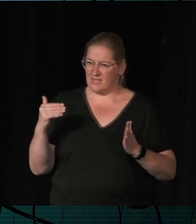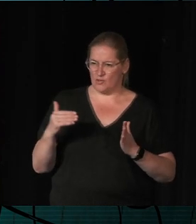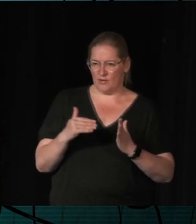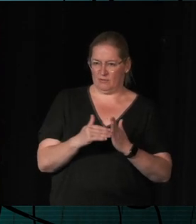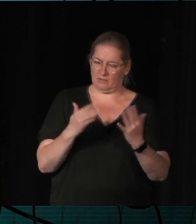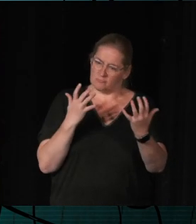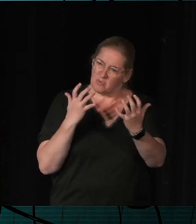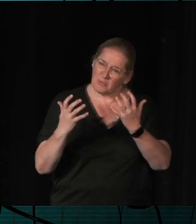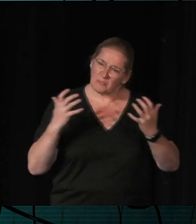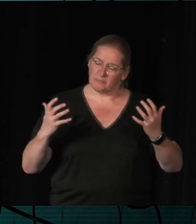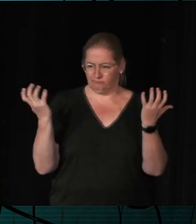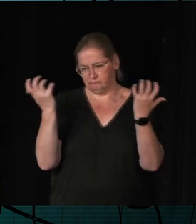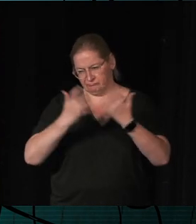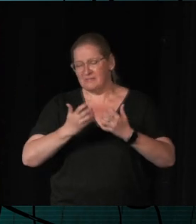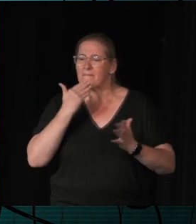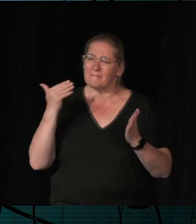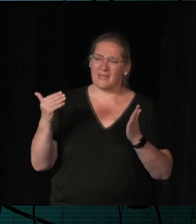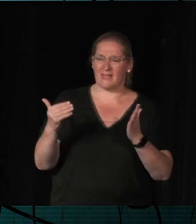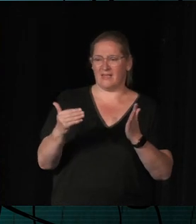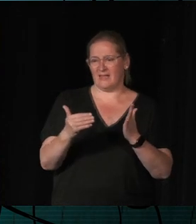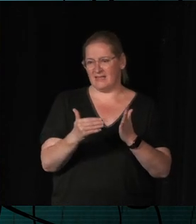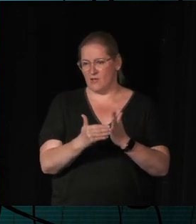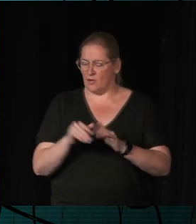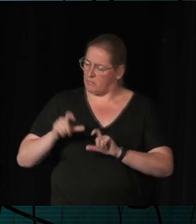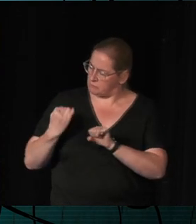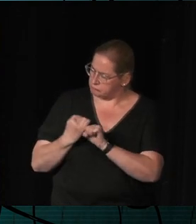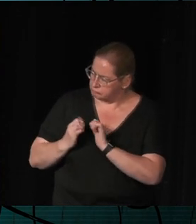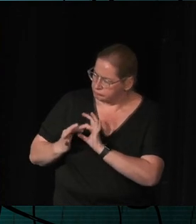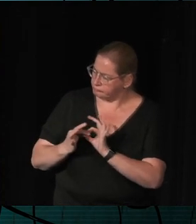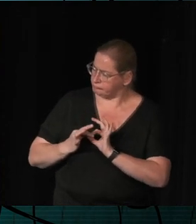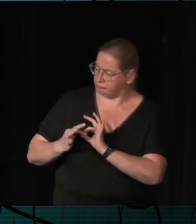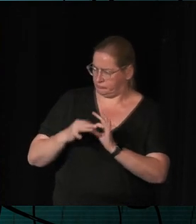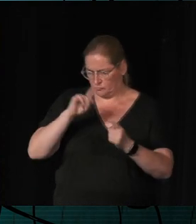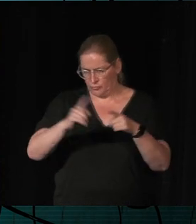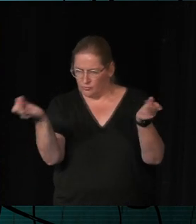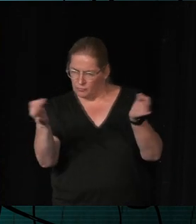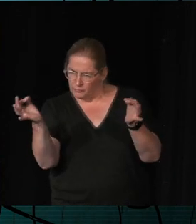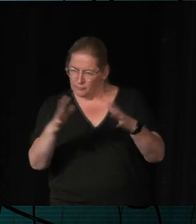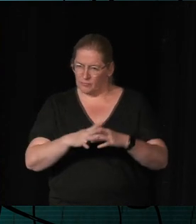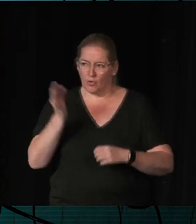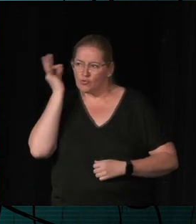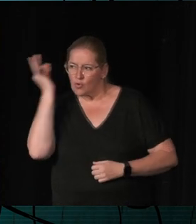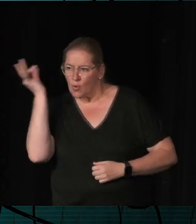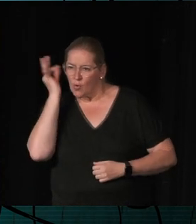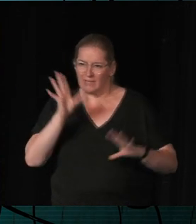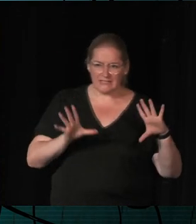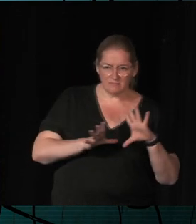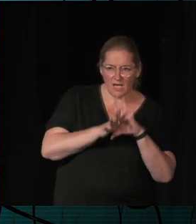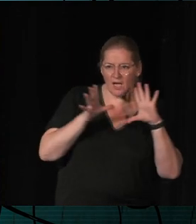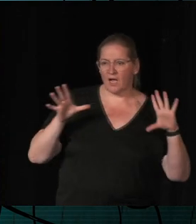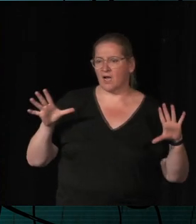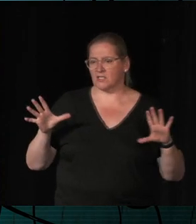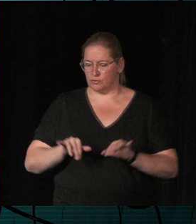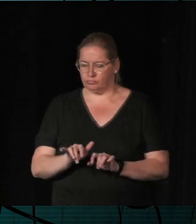scène du mieux que je puisse avec les gens avec qui je vais bosser pour faire le son, l'image, la